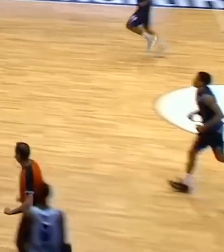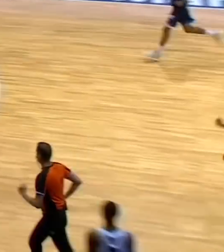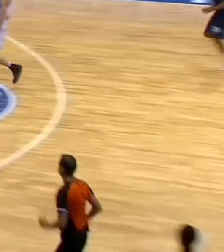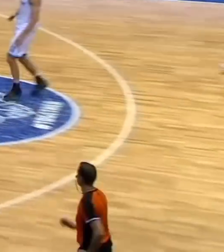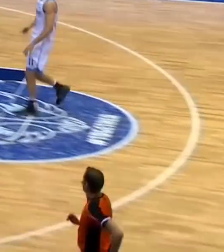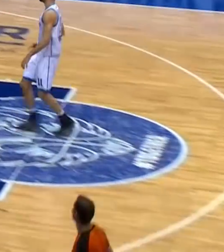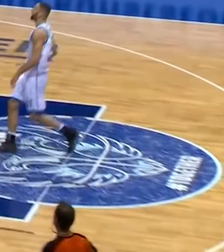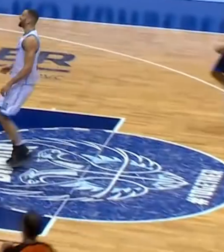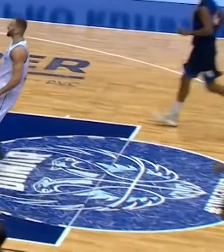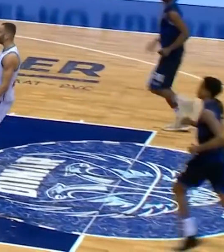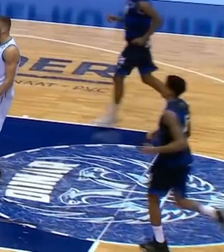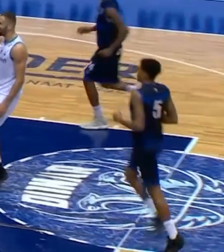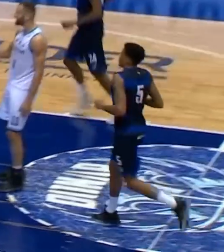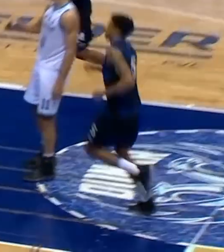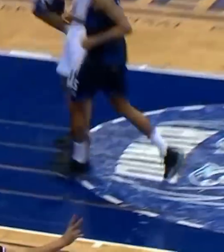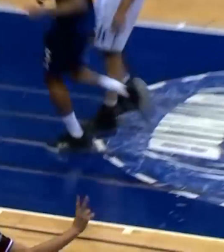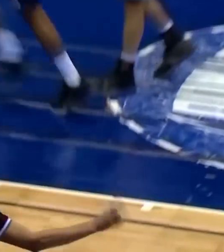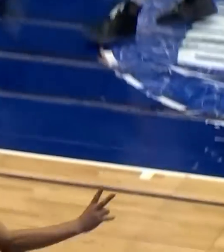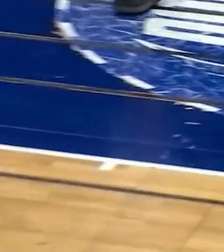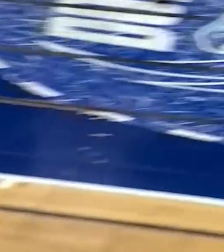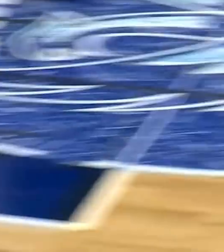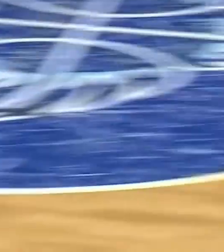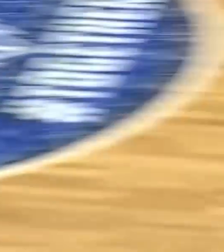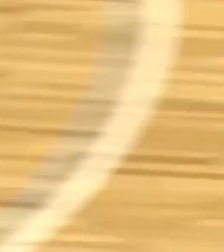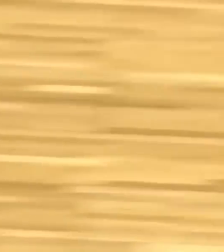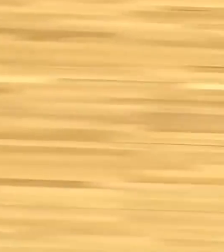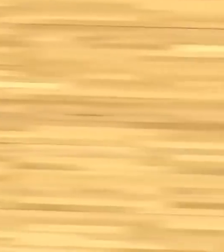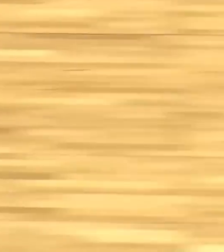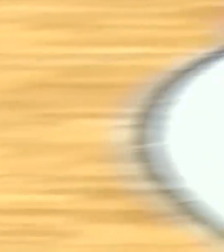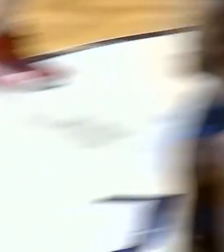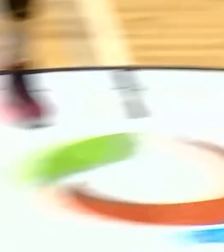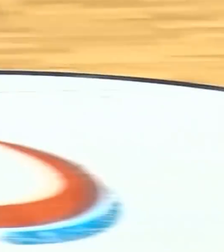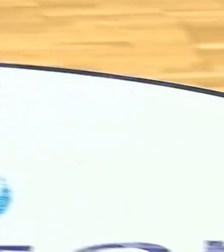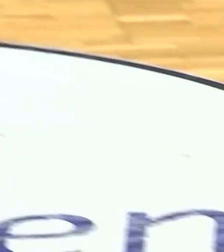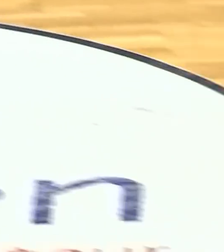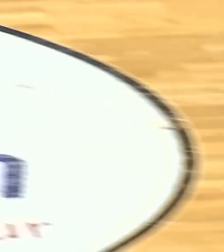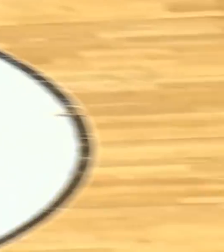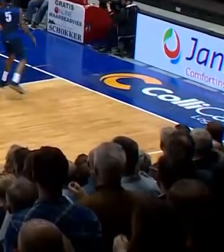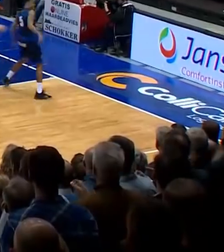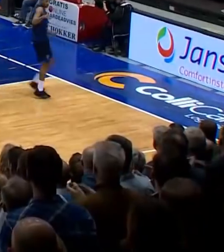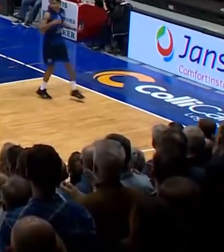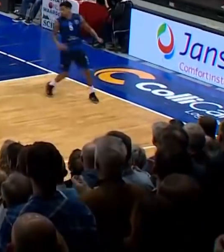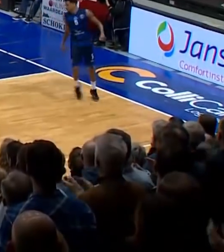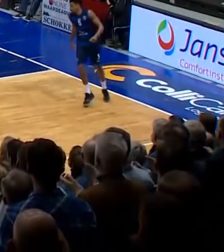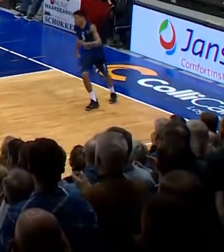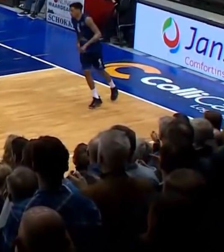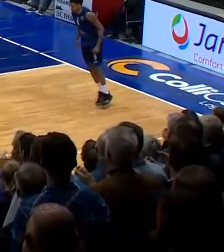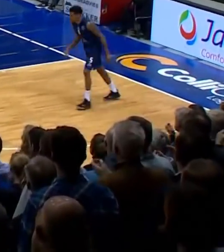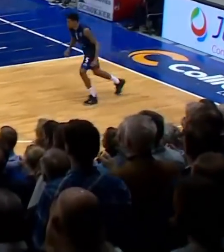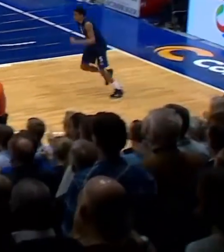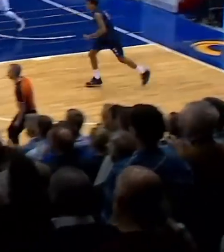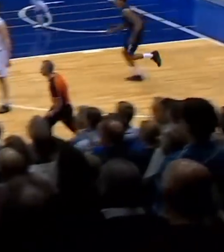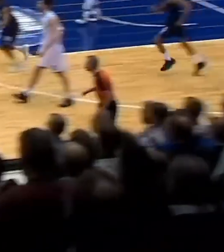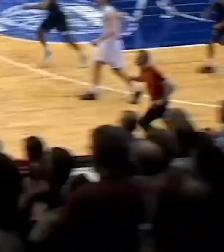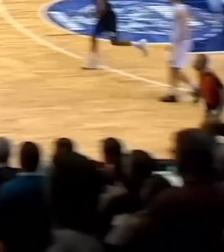mooie worp op Carrington Love. En de worp kwam van Vernon Taylor.